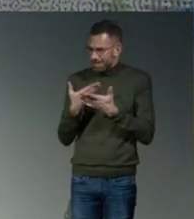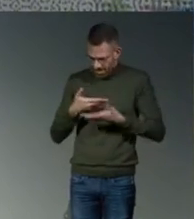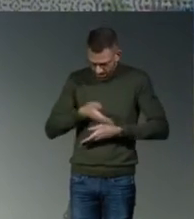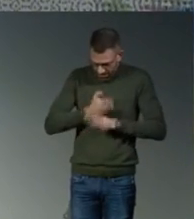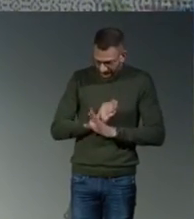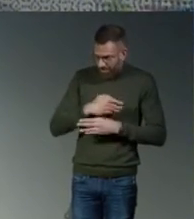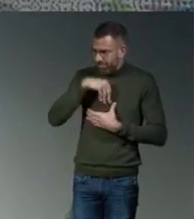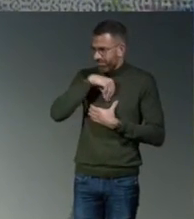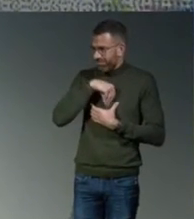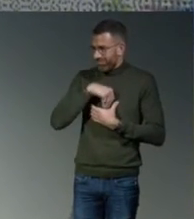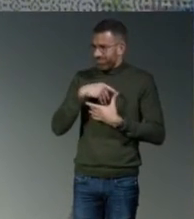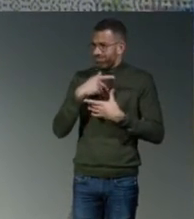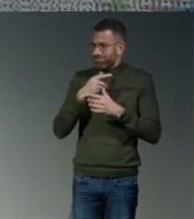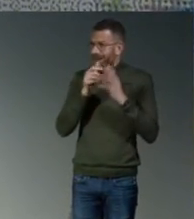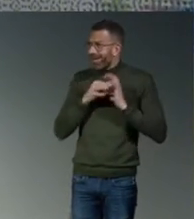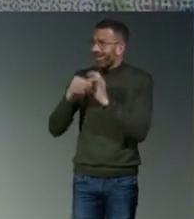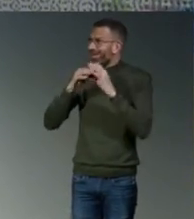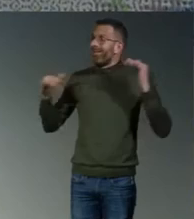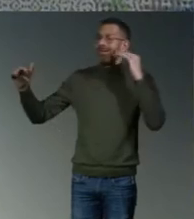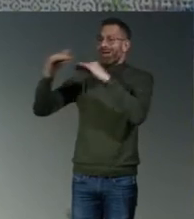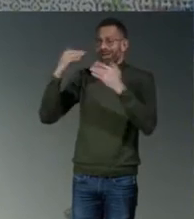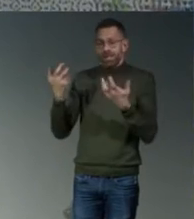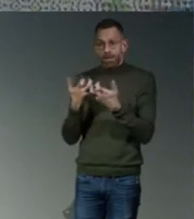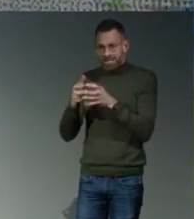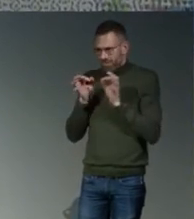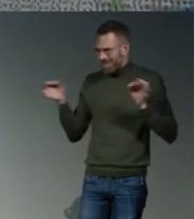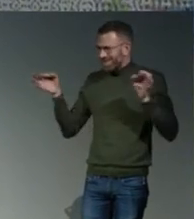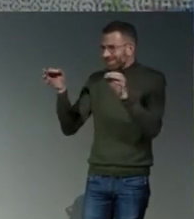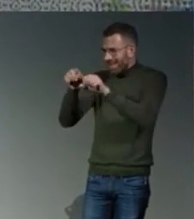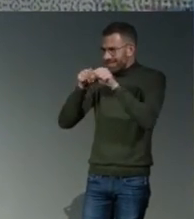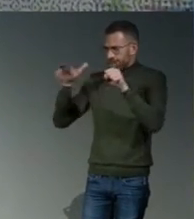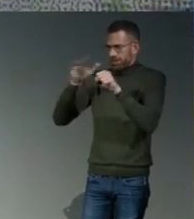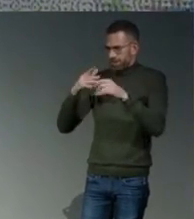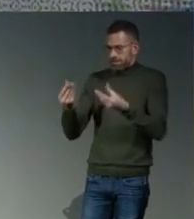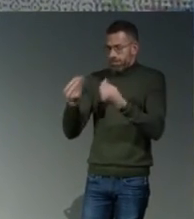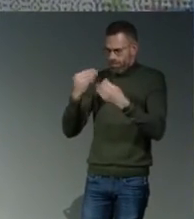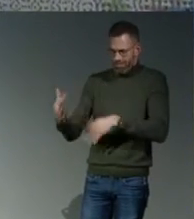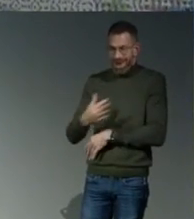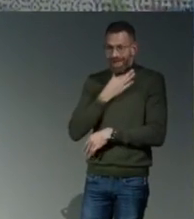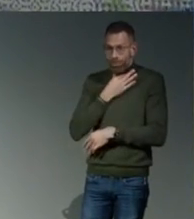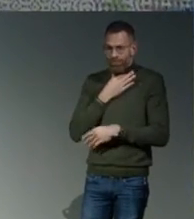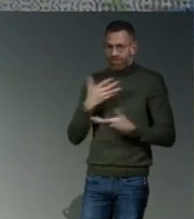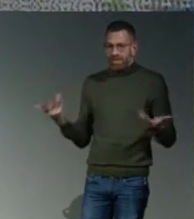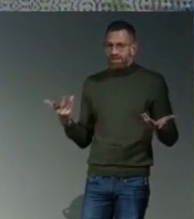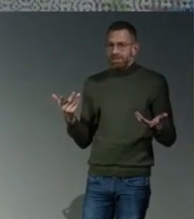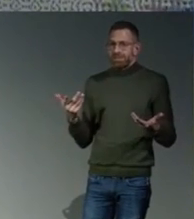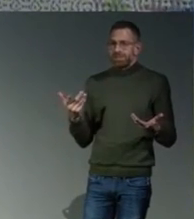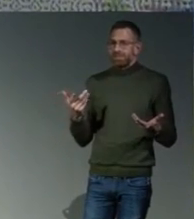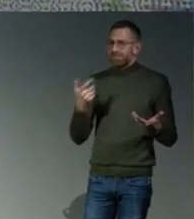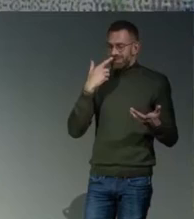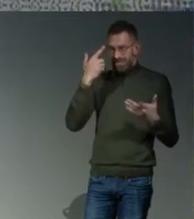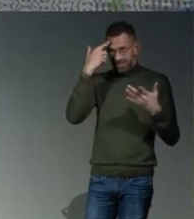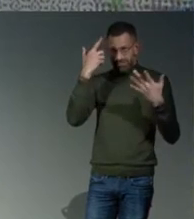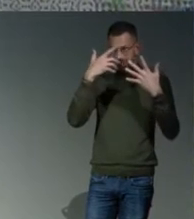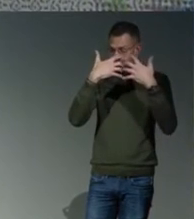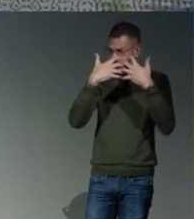type de climat. Quand on rentre dans une salle de serveur, on étouffe. Qu'est-ce que c'est qu'un esprit qui est l'esprit en tant que corps, mais d'un